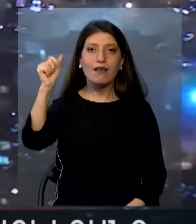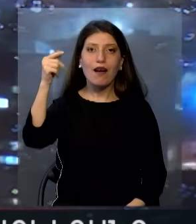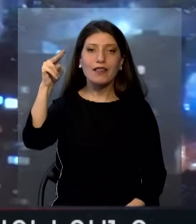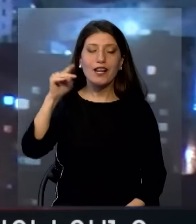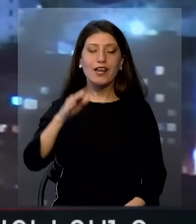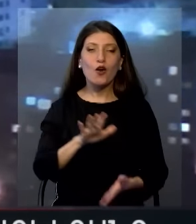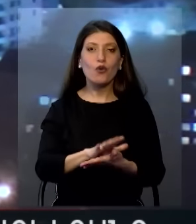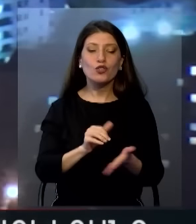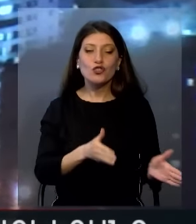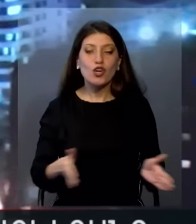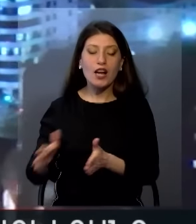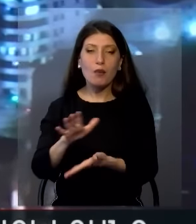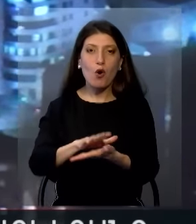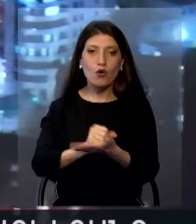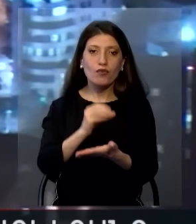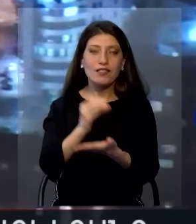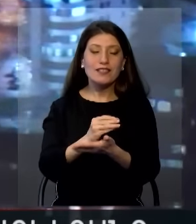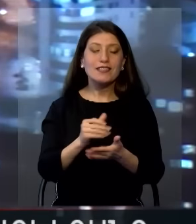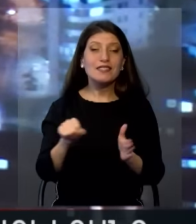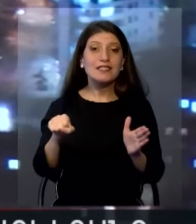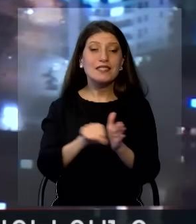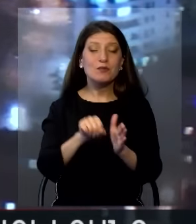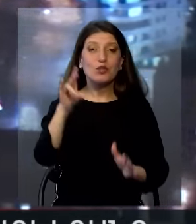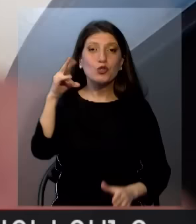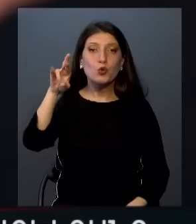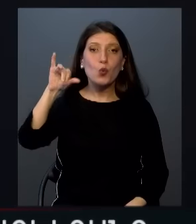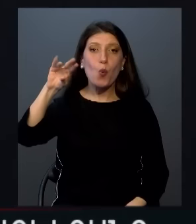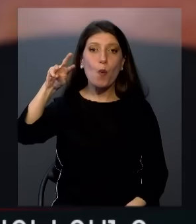որը ներկայացվել է Նյումեգի ձմեռային փառատոնում։